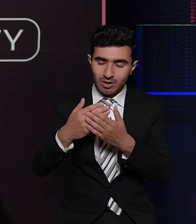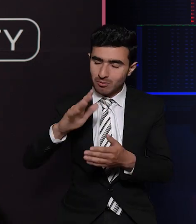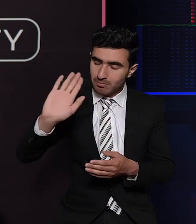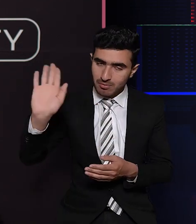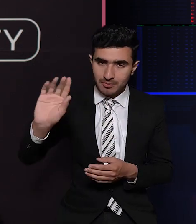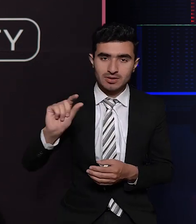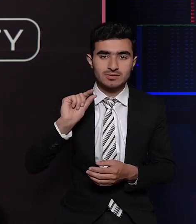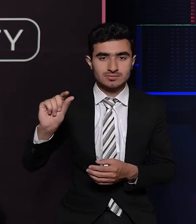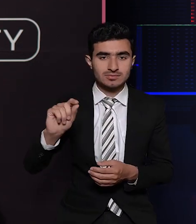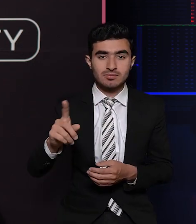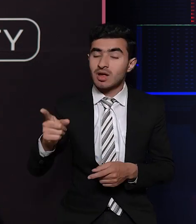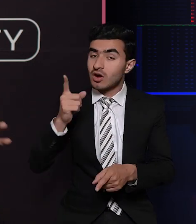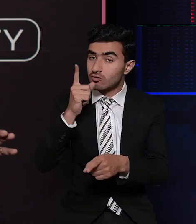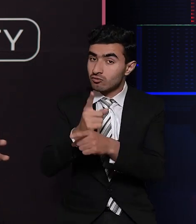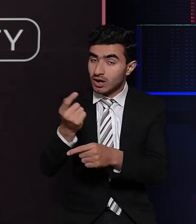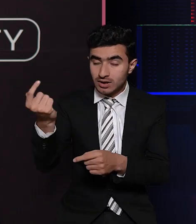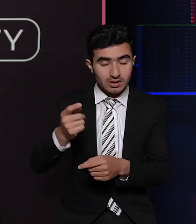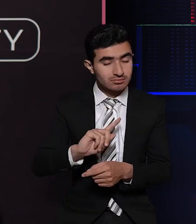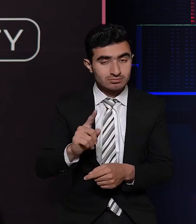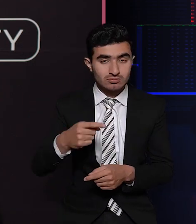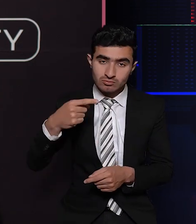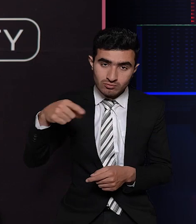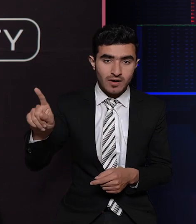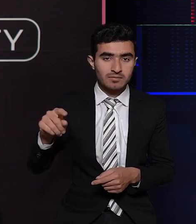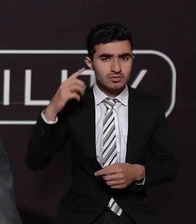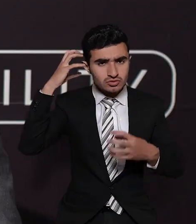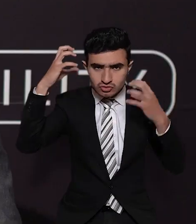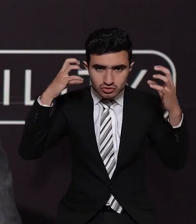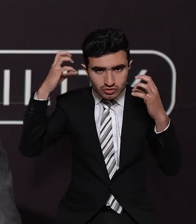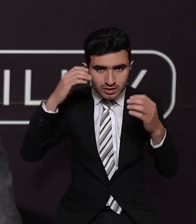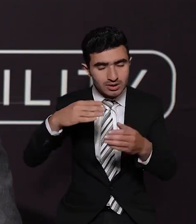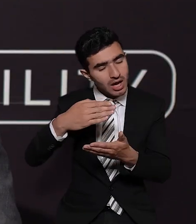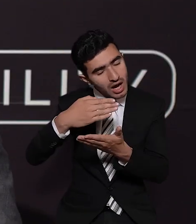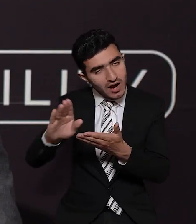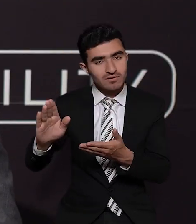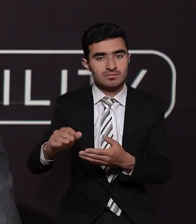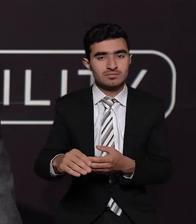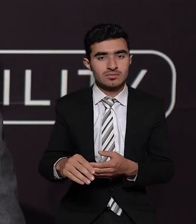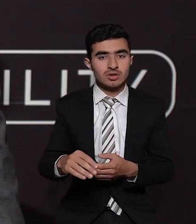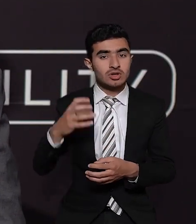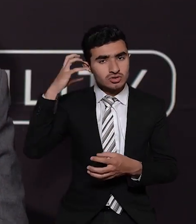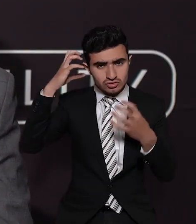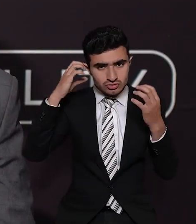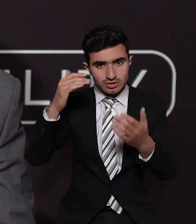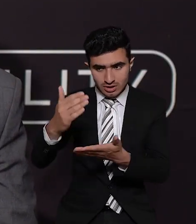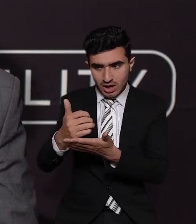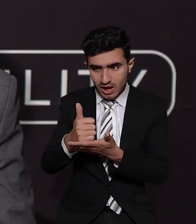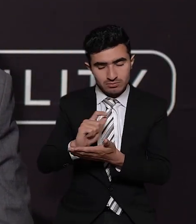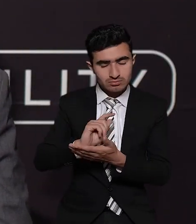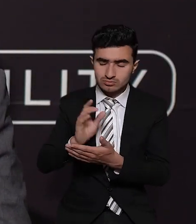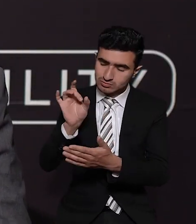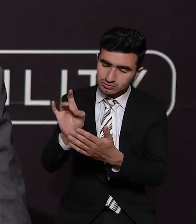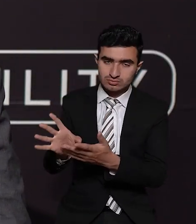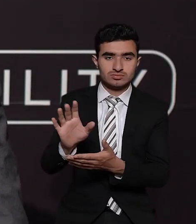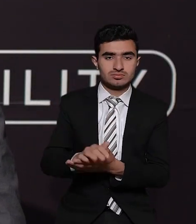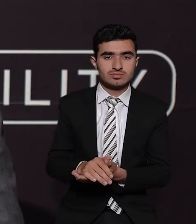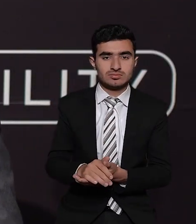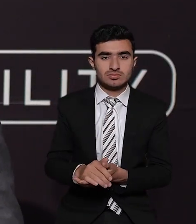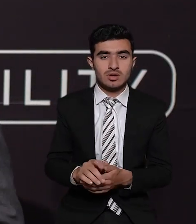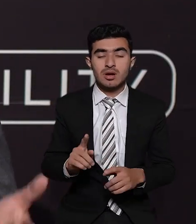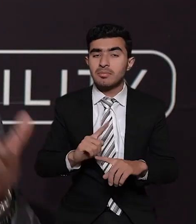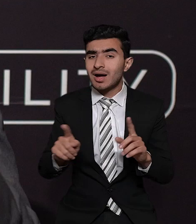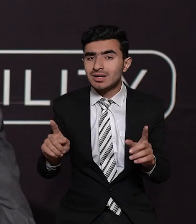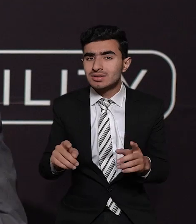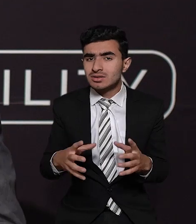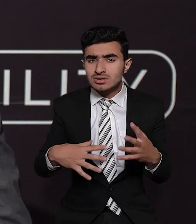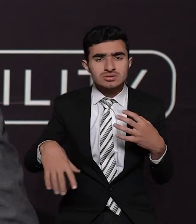جسٹ گو اوے, دس از ناٹ دا رائٹ پلیس فار یو. لیکن اگر ان ساری باتوں کے باوجود آپ کسی نہ کسی طرح